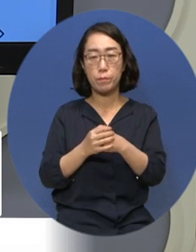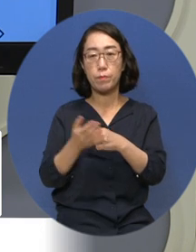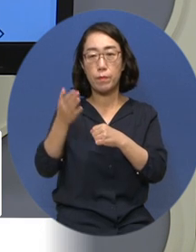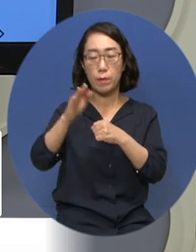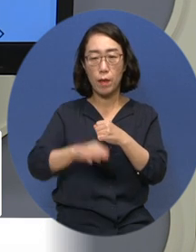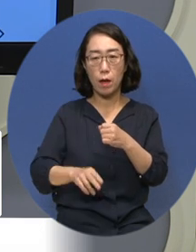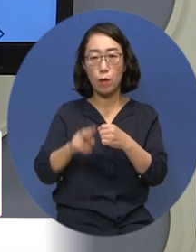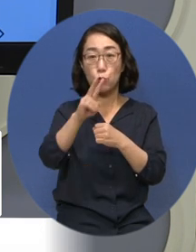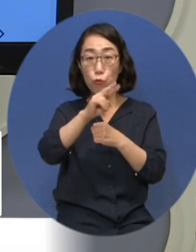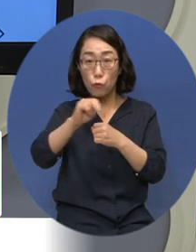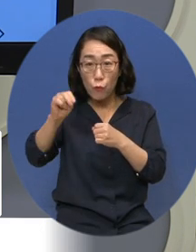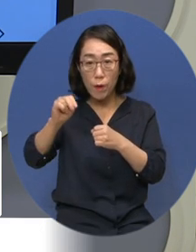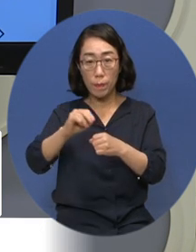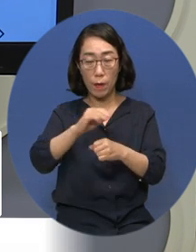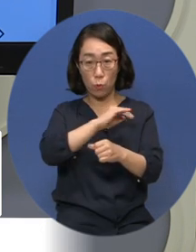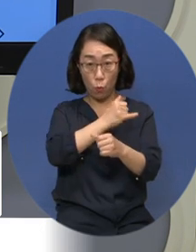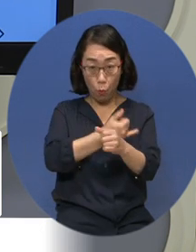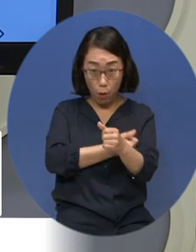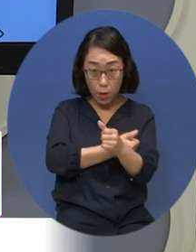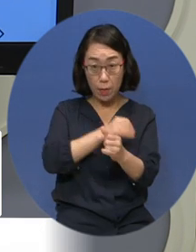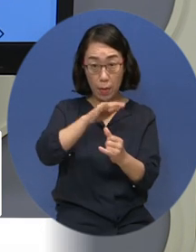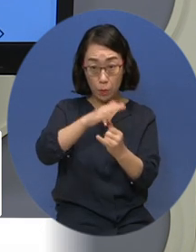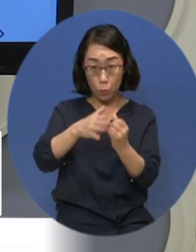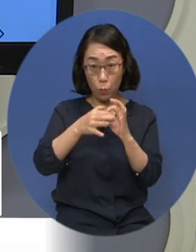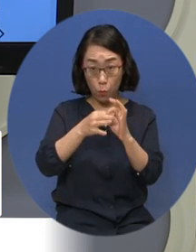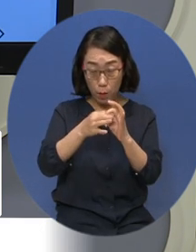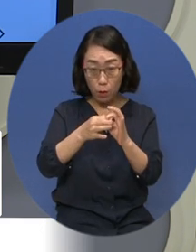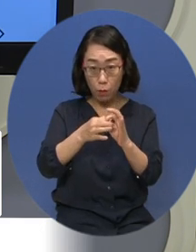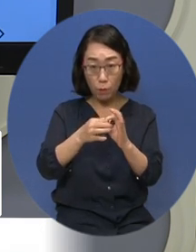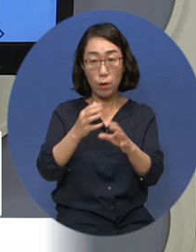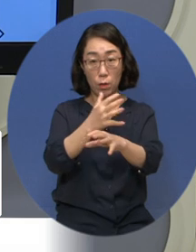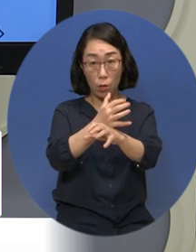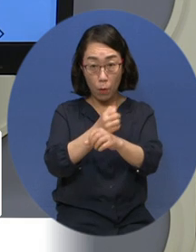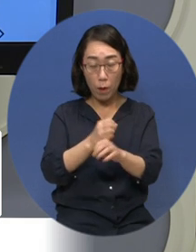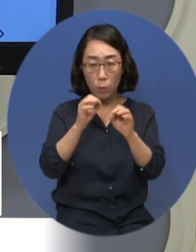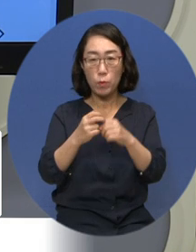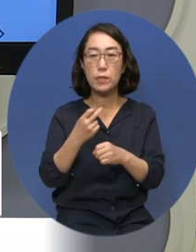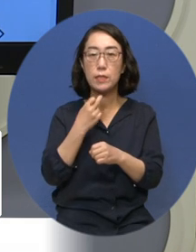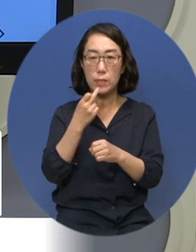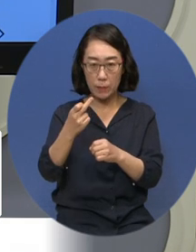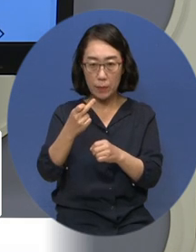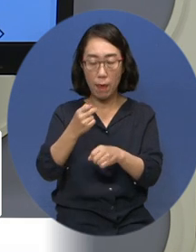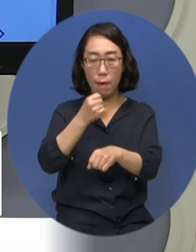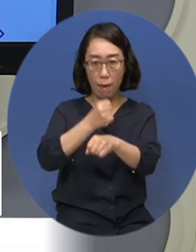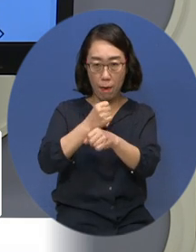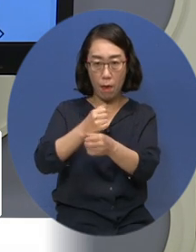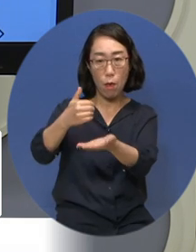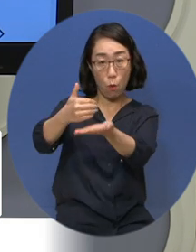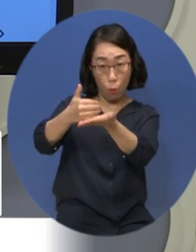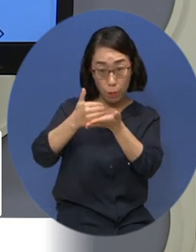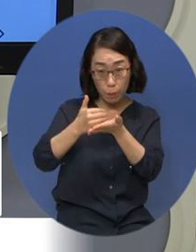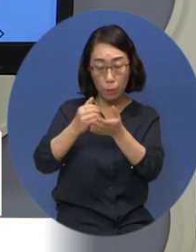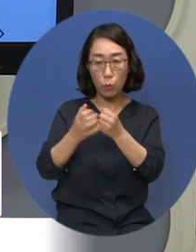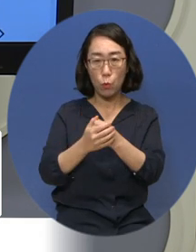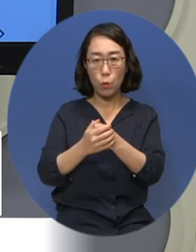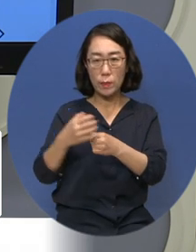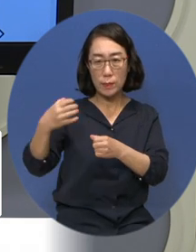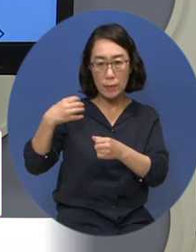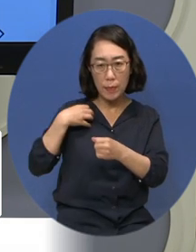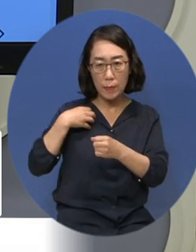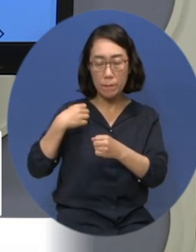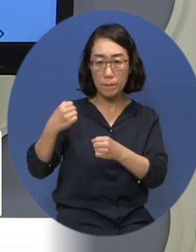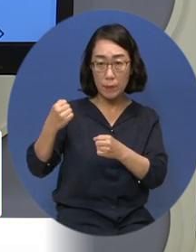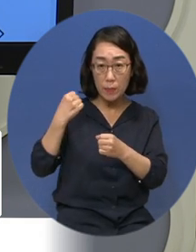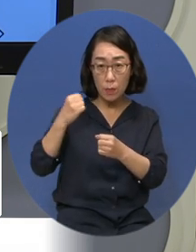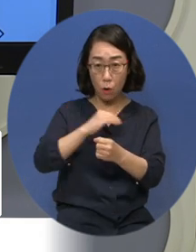유엔아동권리협약 에서 형사책임 기준 연령으로 12세 를 권고하고 있으며 책임 능력의 기준을